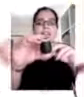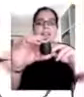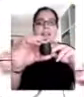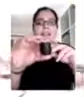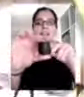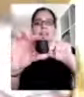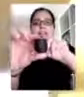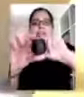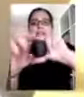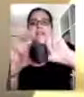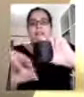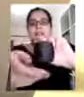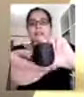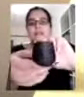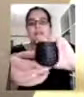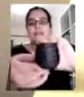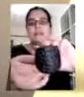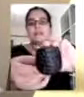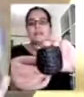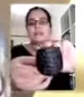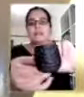görmüşsünüzdür siteden.